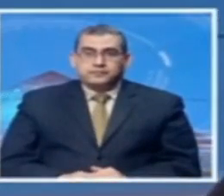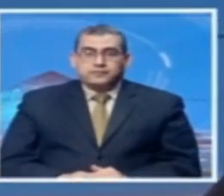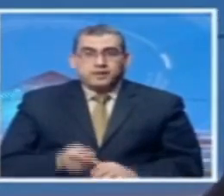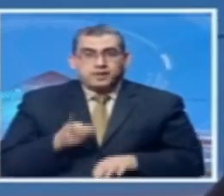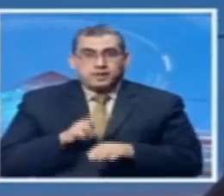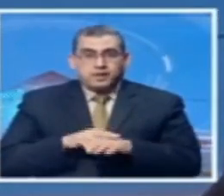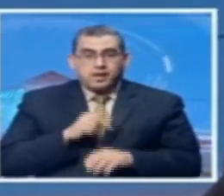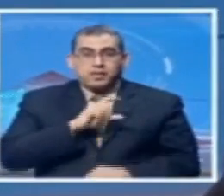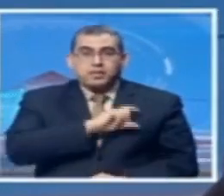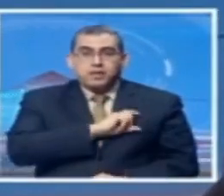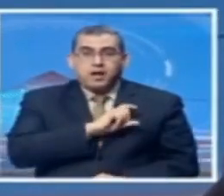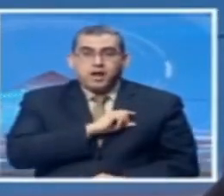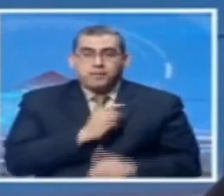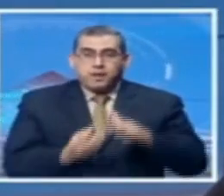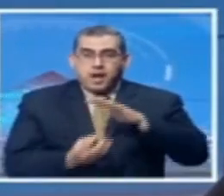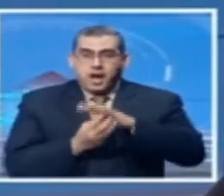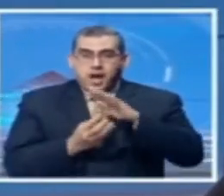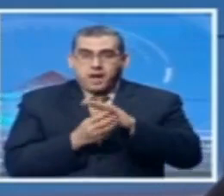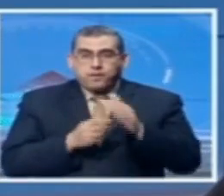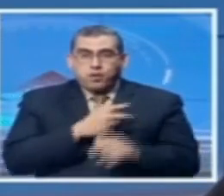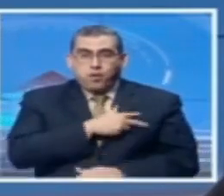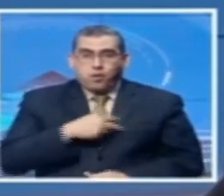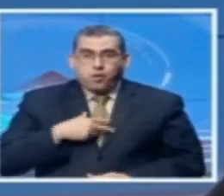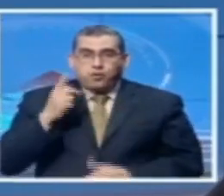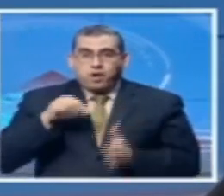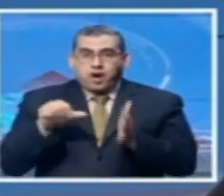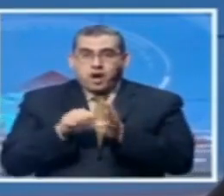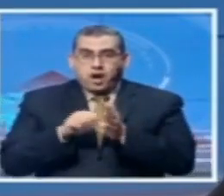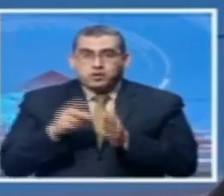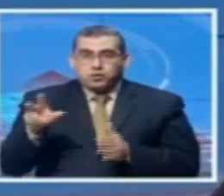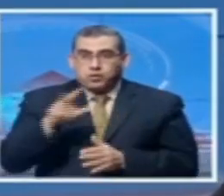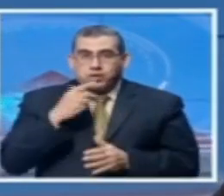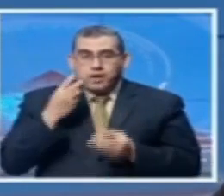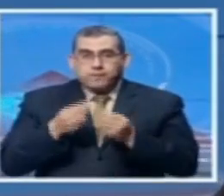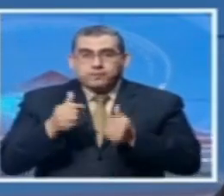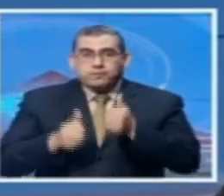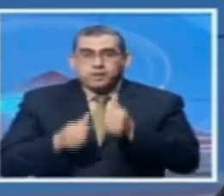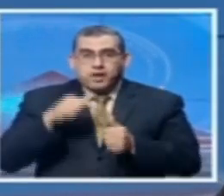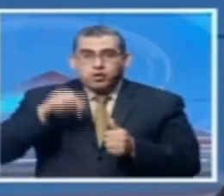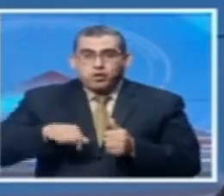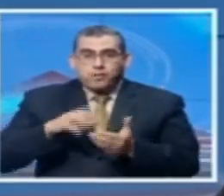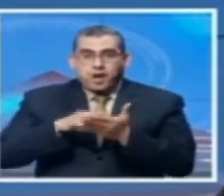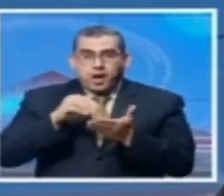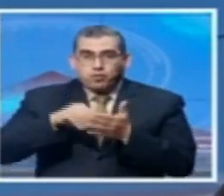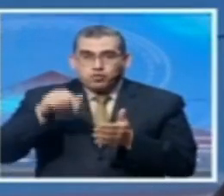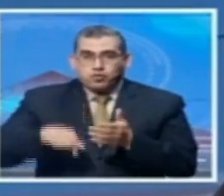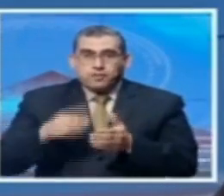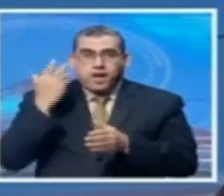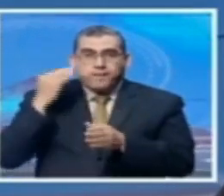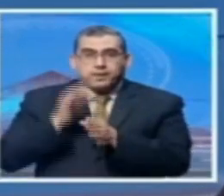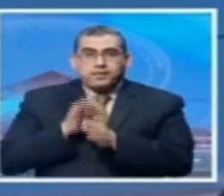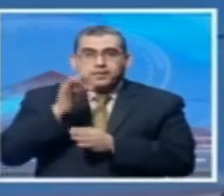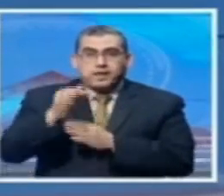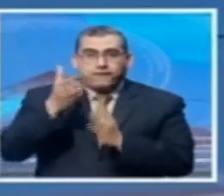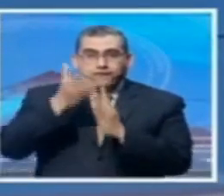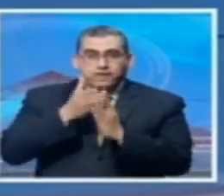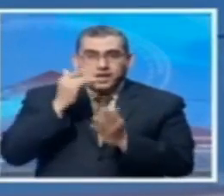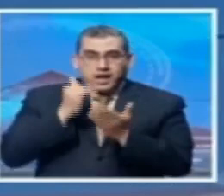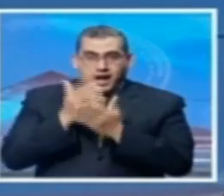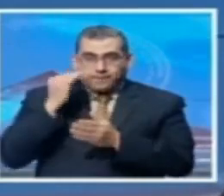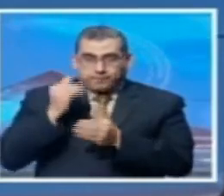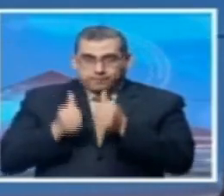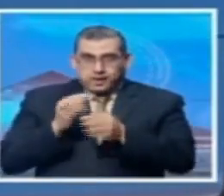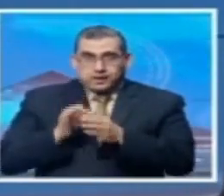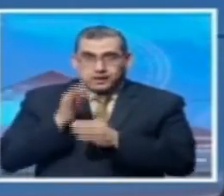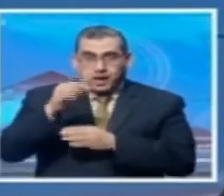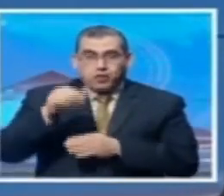كما أدى طلاب الجامعات الحكومية والخاصة والأهلية اليوم الأول من امتحاناتهم المؤجلة للفصل الدراسي الأول.